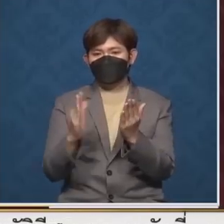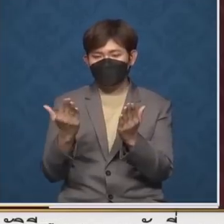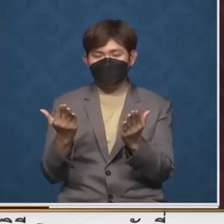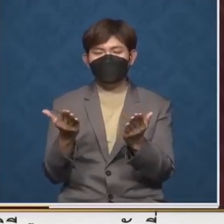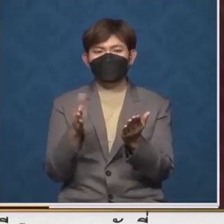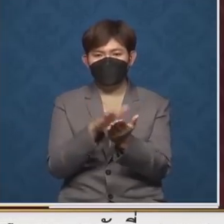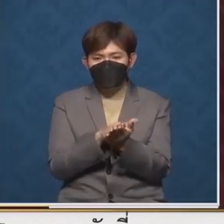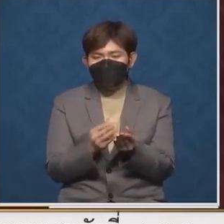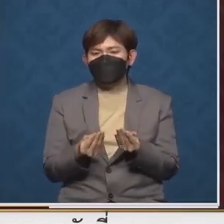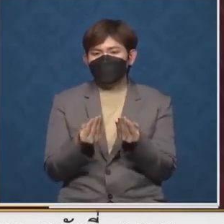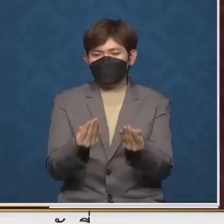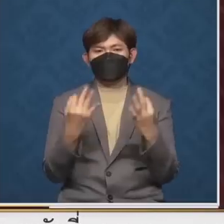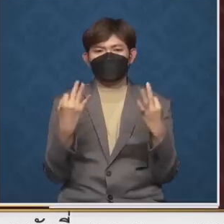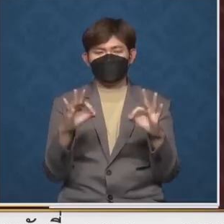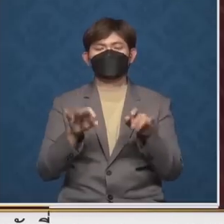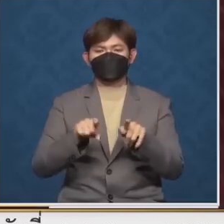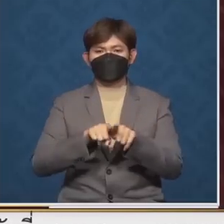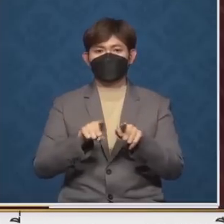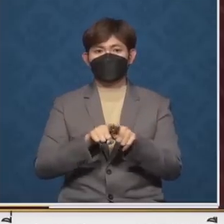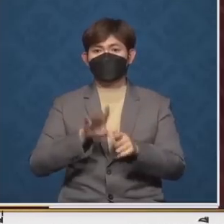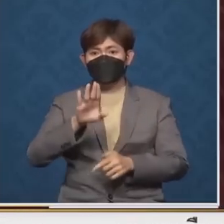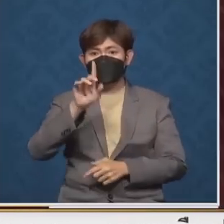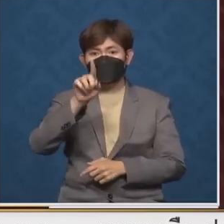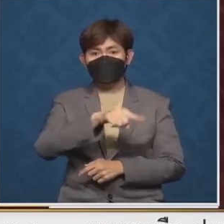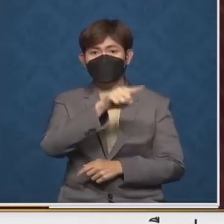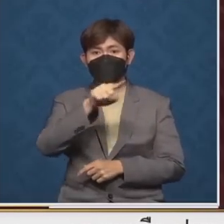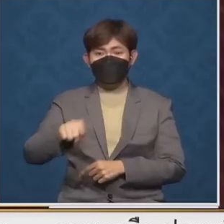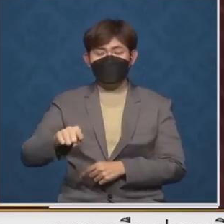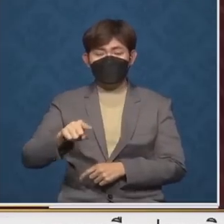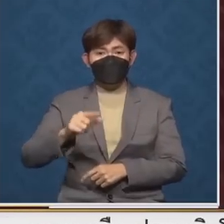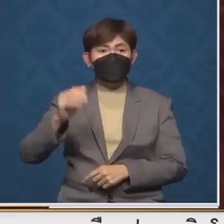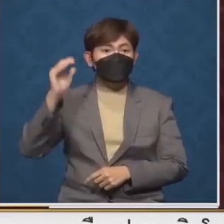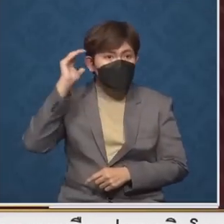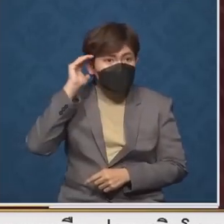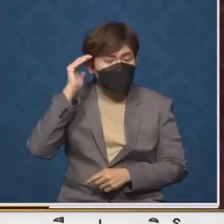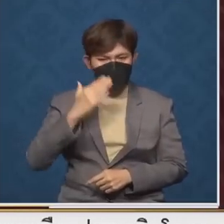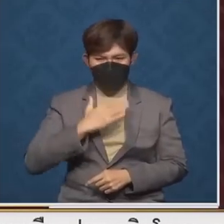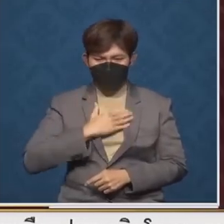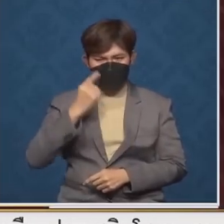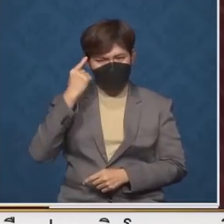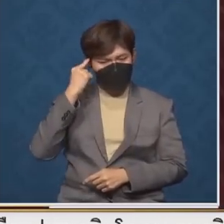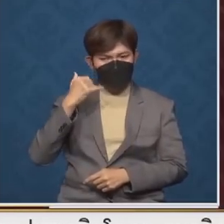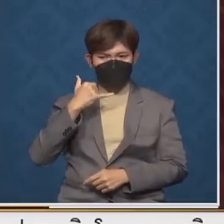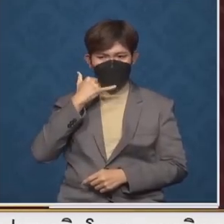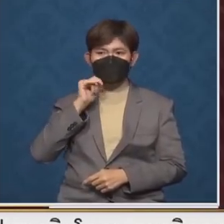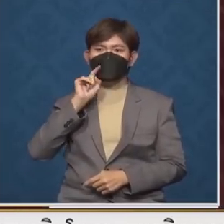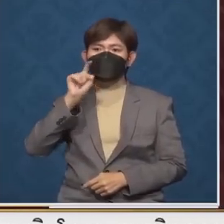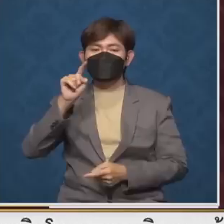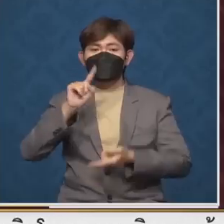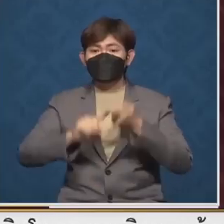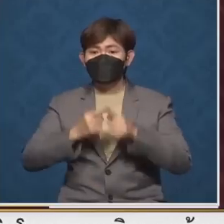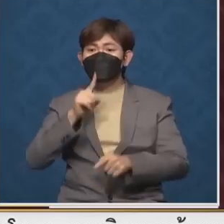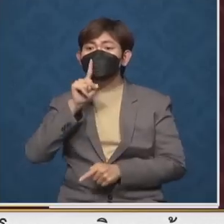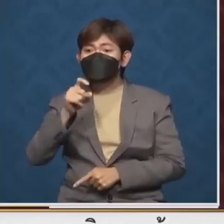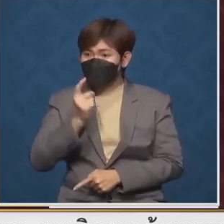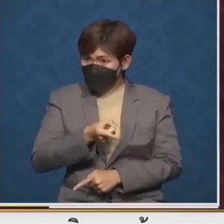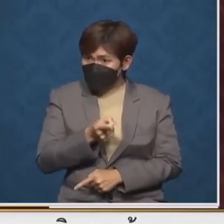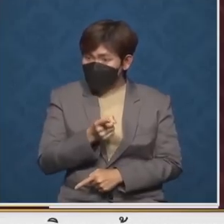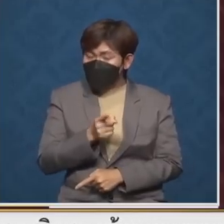นี่คออกฤษนะ ท่านเชื่อไครับาผมคิดอะไรต่อผมโรไม่หาเพื่อนทอกฤษ ผมถามจริเหรอ